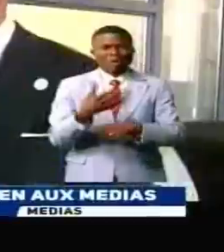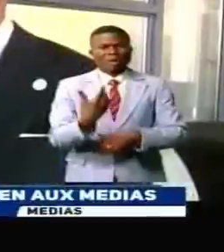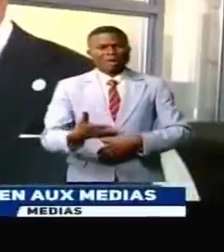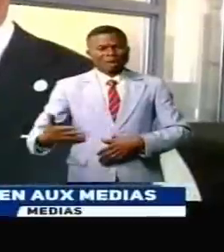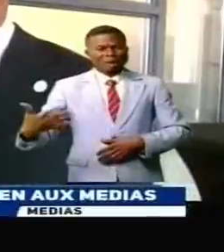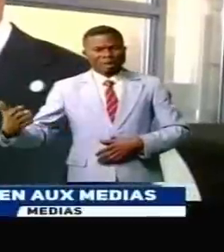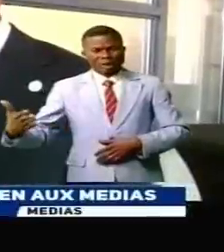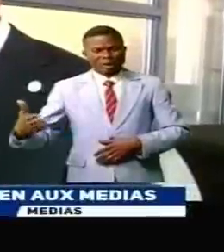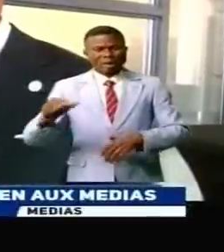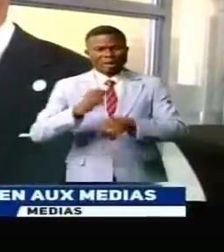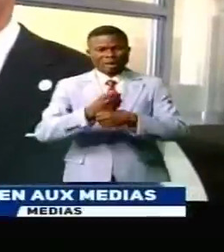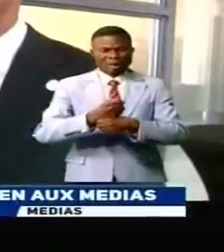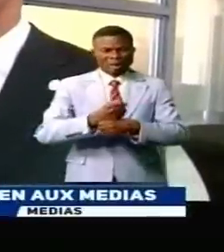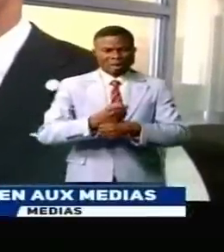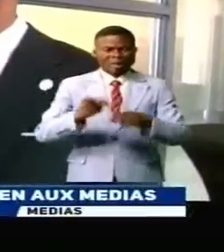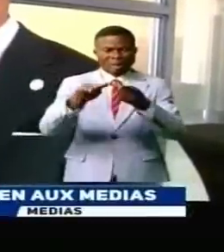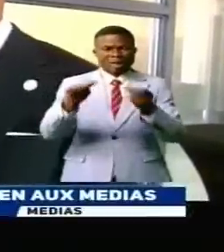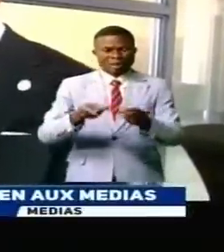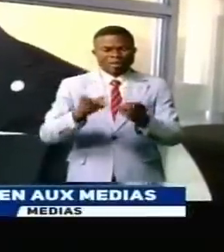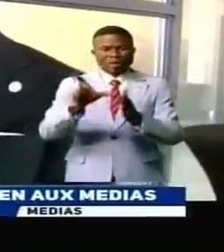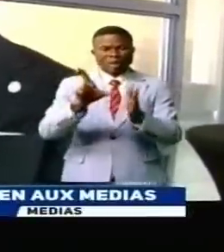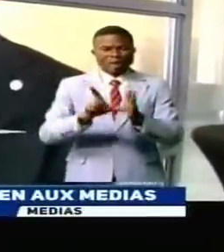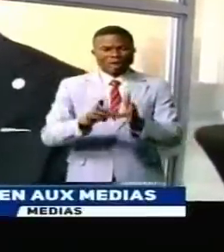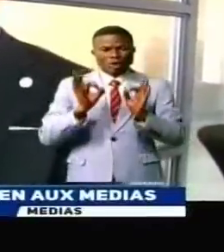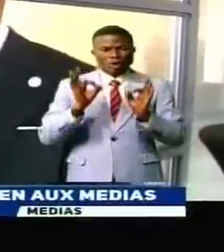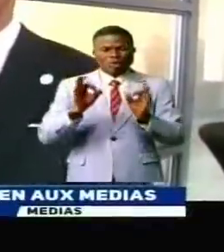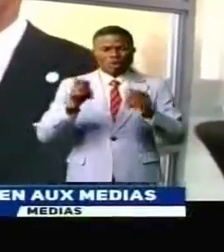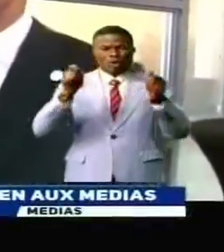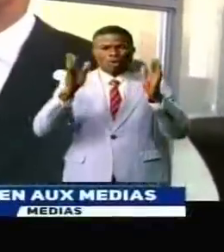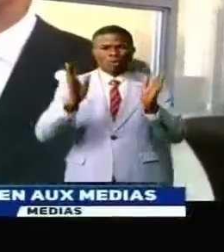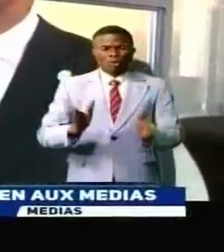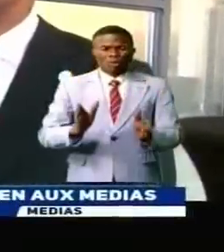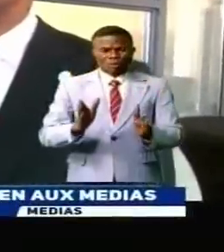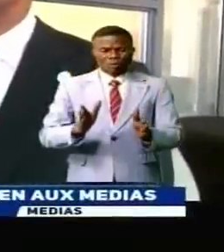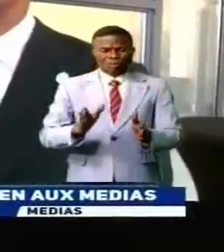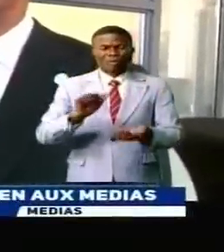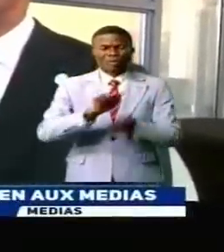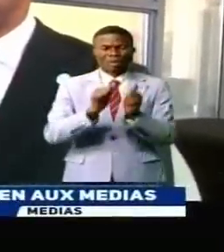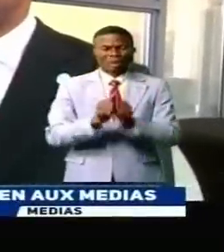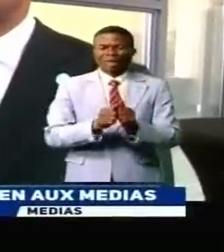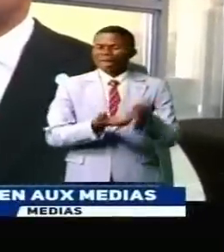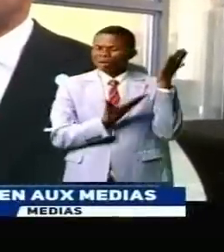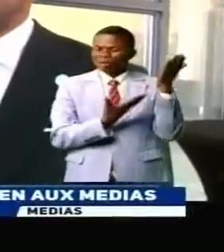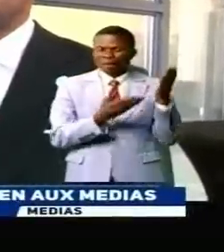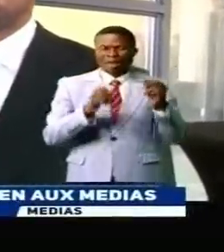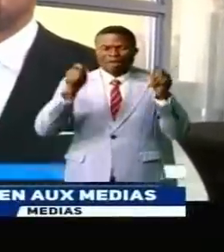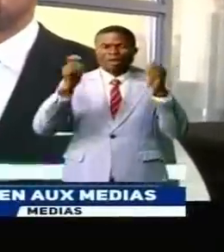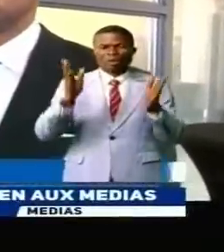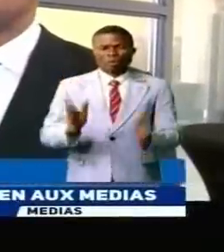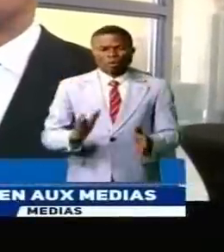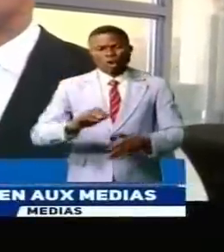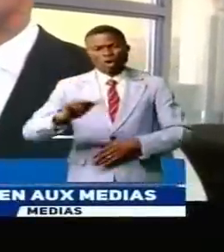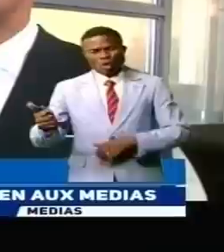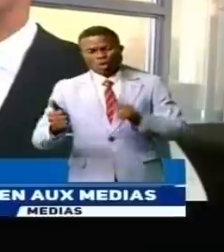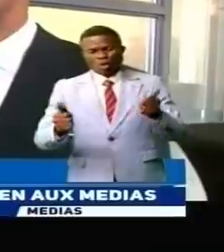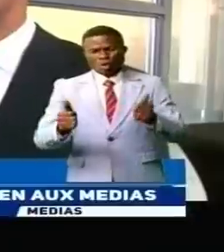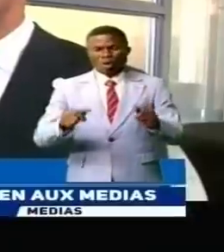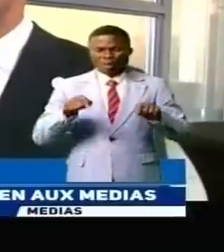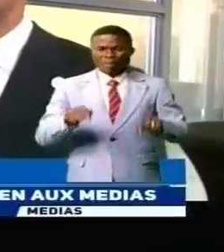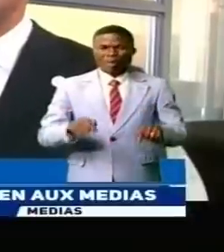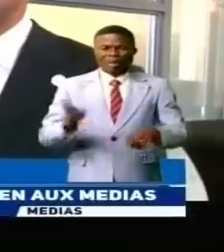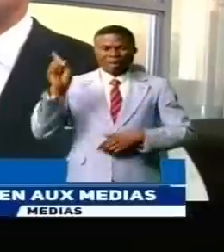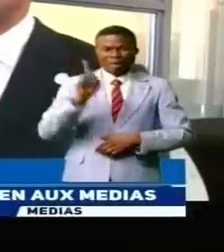qui vont constituer le nouveau cadre légal, une nouvelle loi sur la presse, un nouveau statut pour les journalistes et tout le reste. Et donc il était de mon devoir de